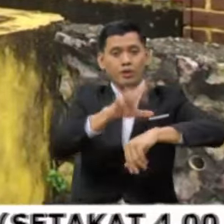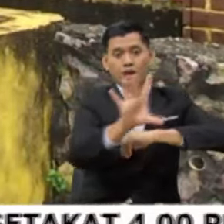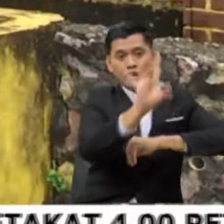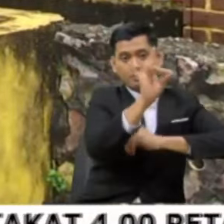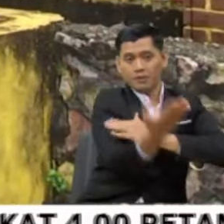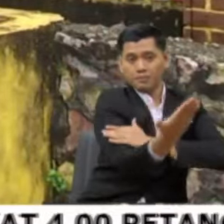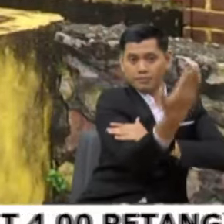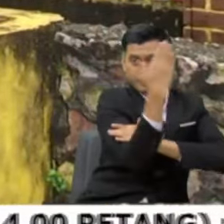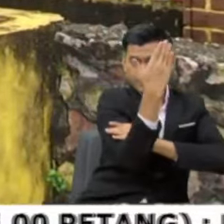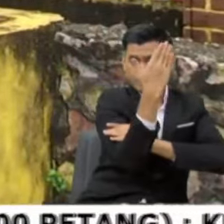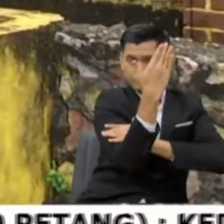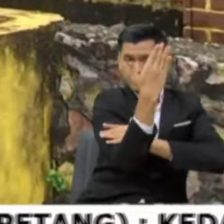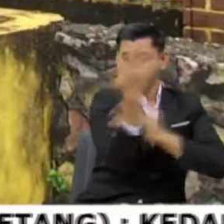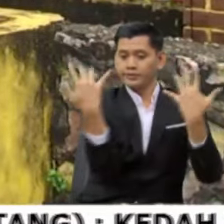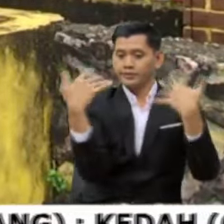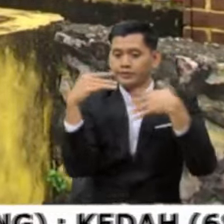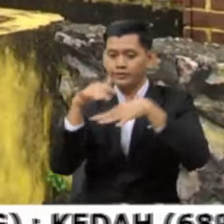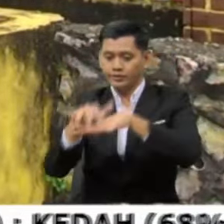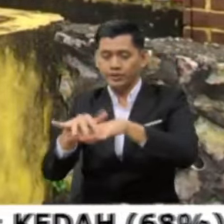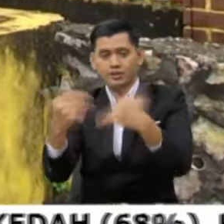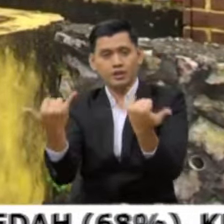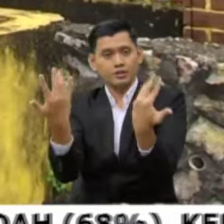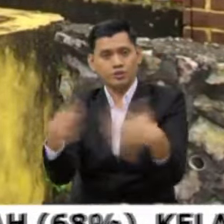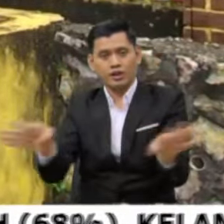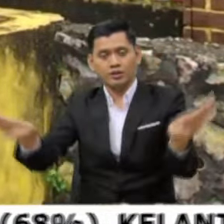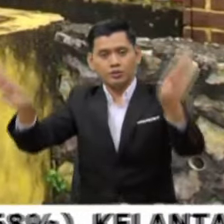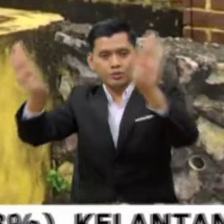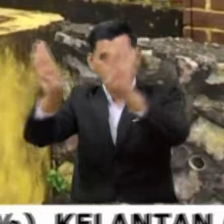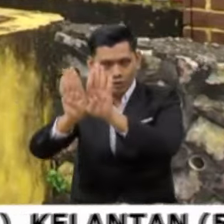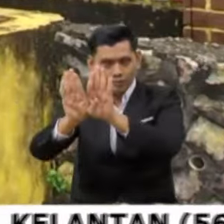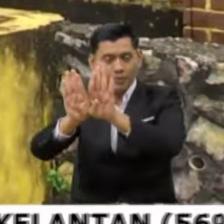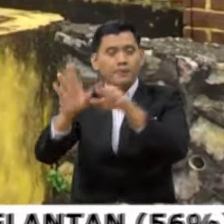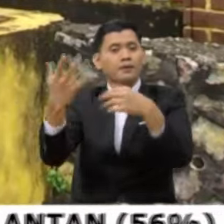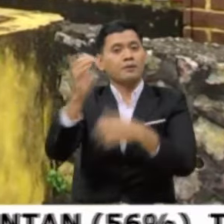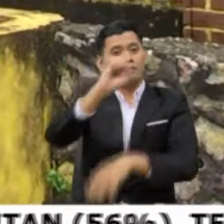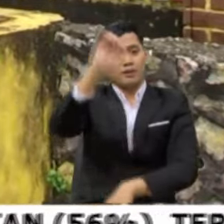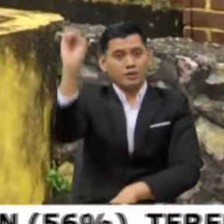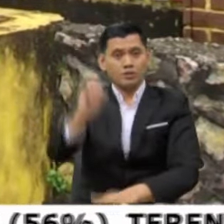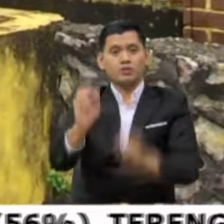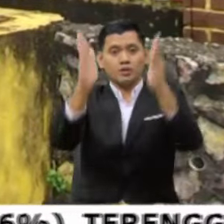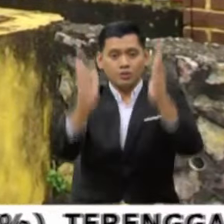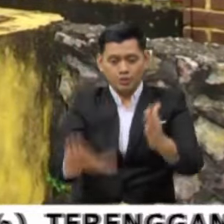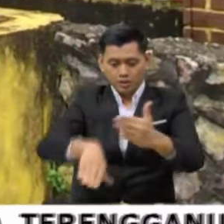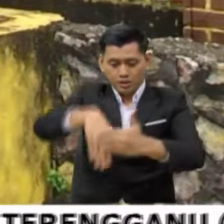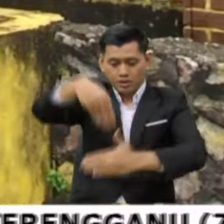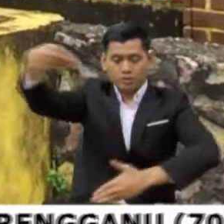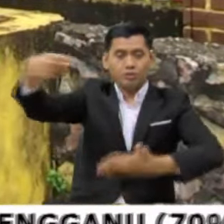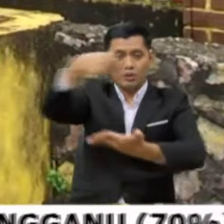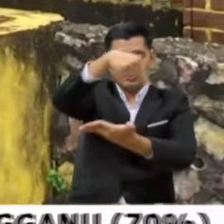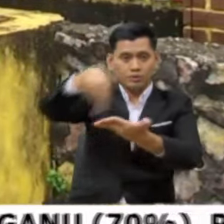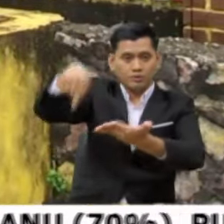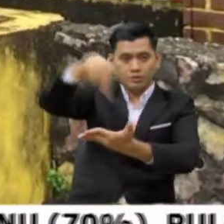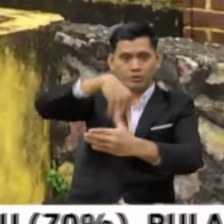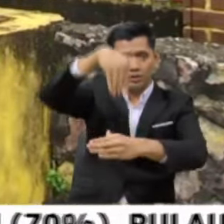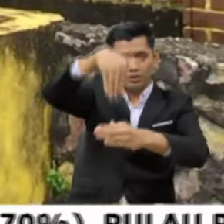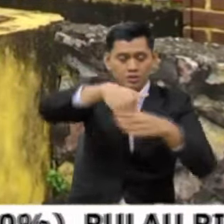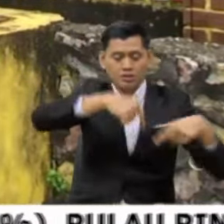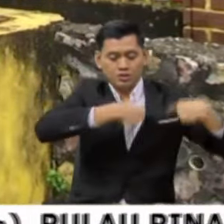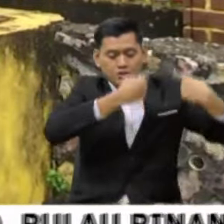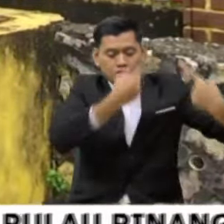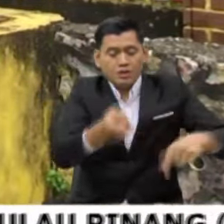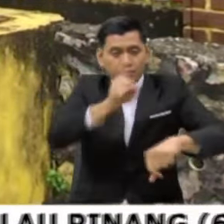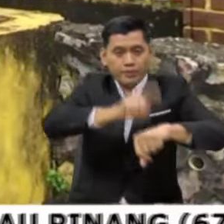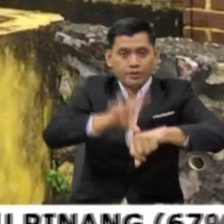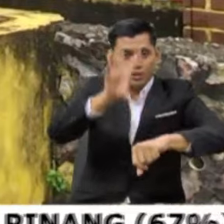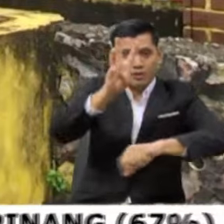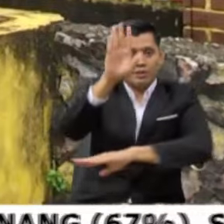tujuan mengundi yang mendapat simpulkan di sini letusan keluar mengundi bagi keseluruhan sehingga pusat pengunjungnya ditutup tangkap pukul 6 Petang